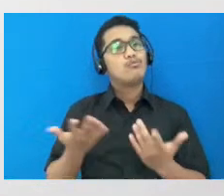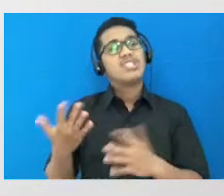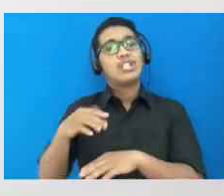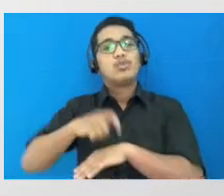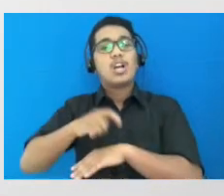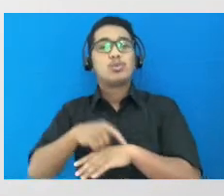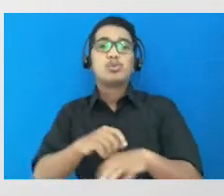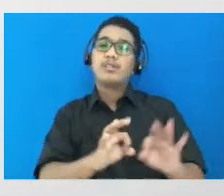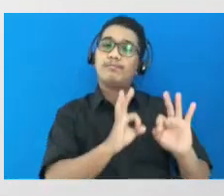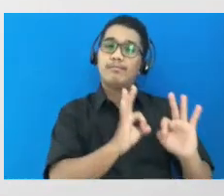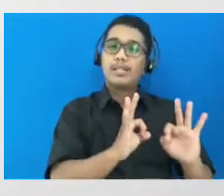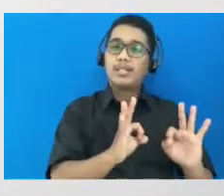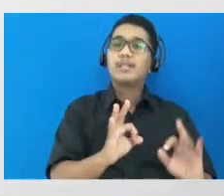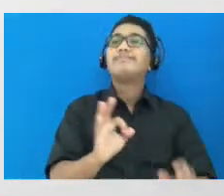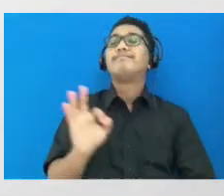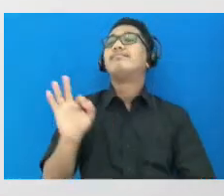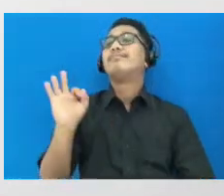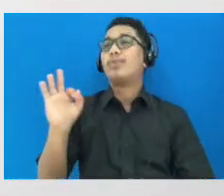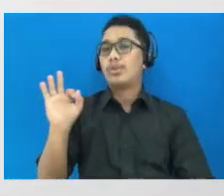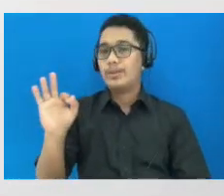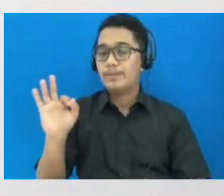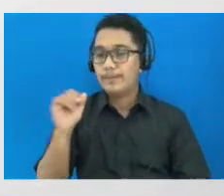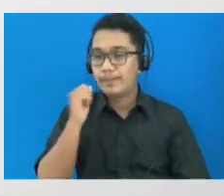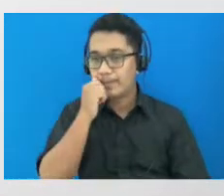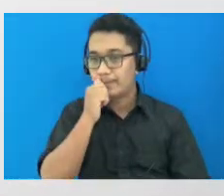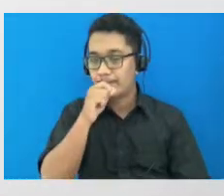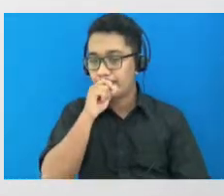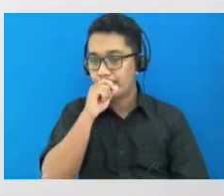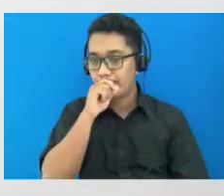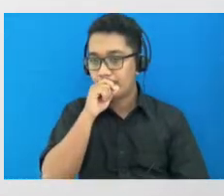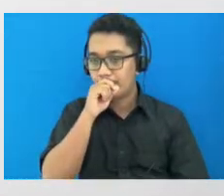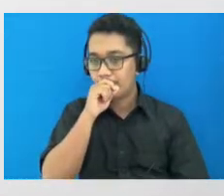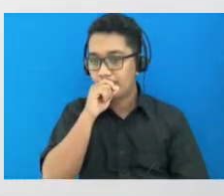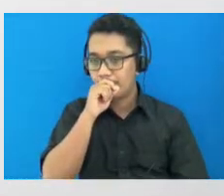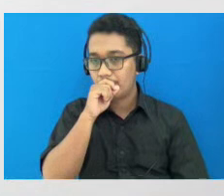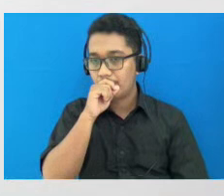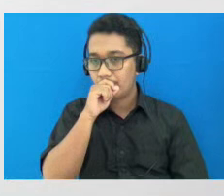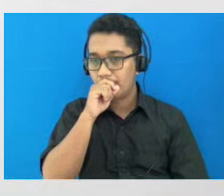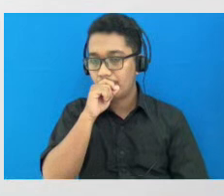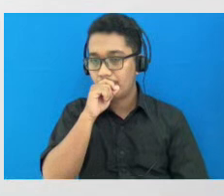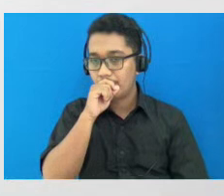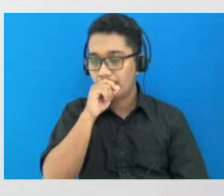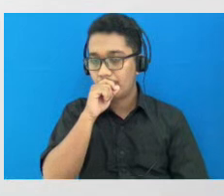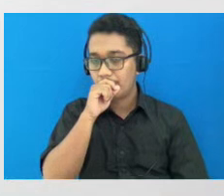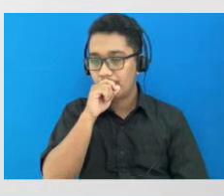3 bulan. Lalu kita akan